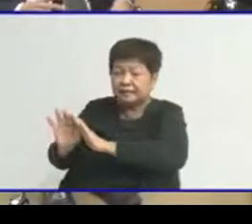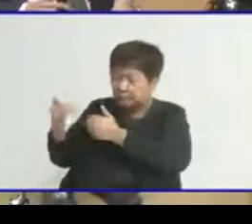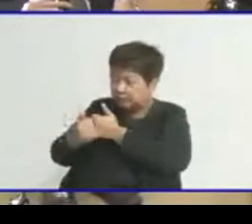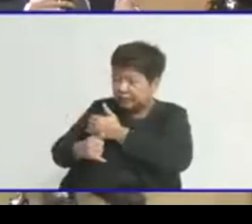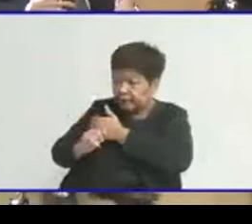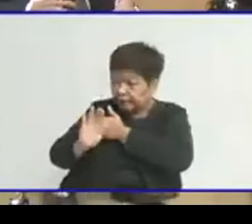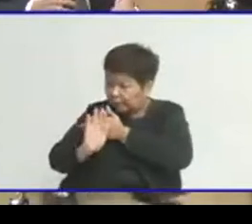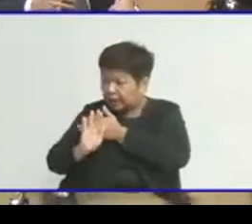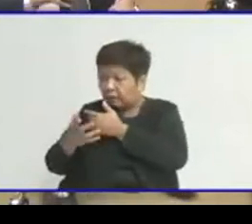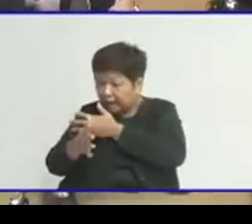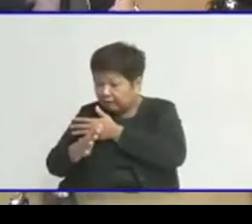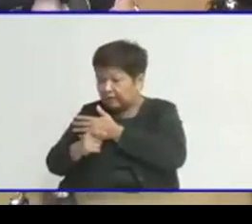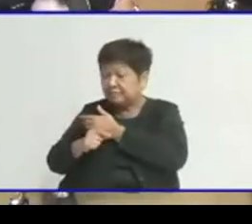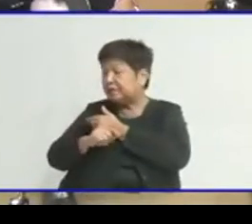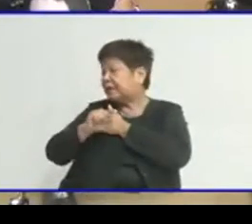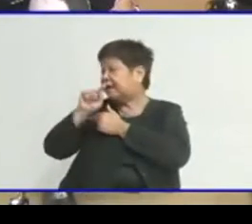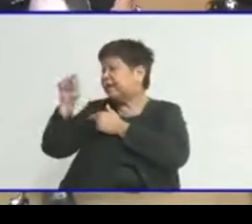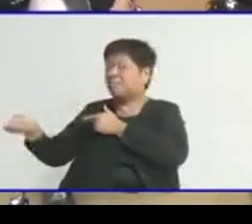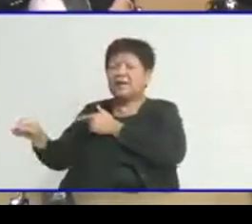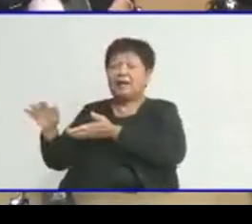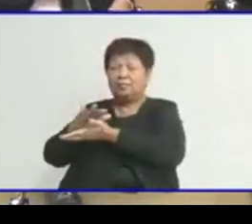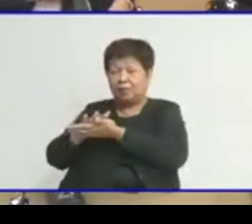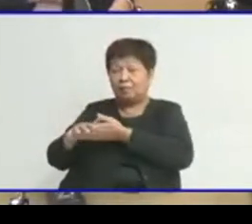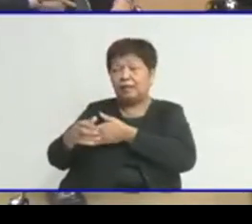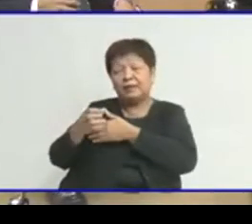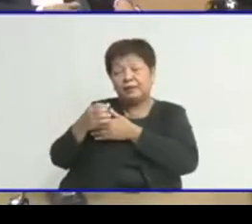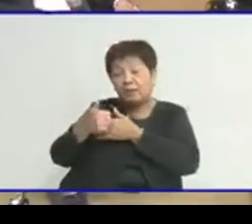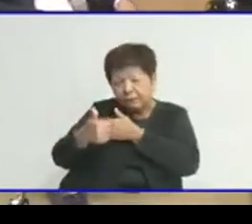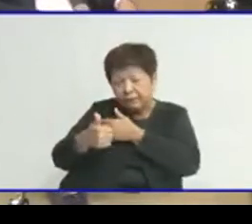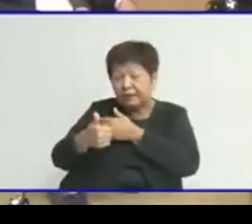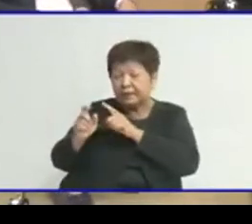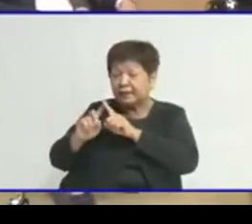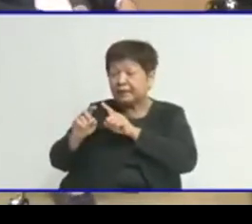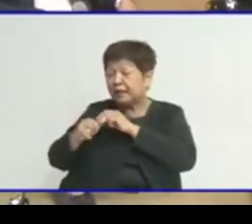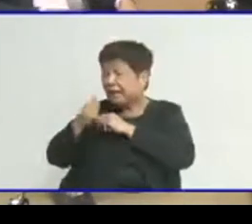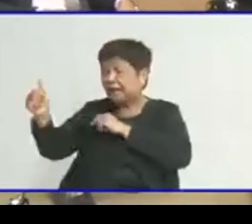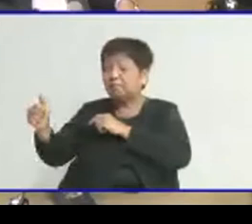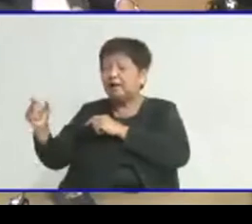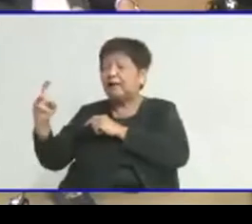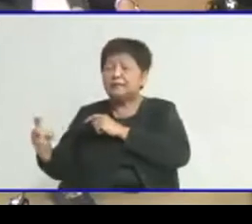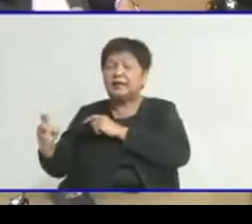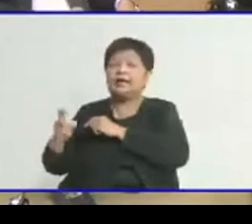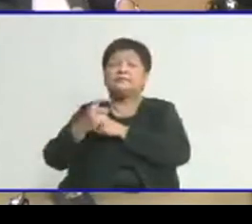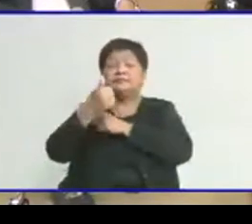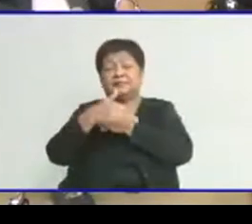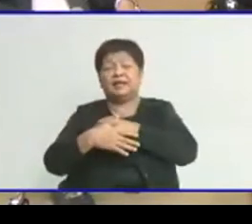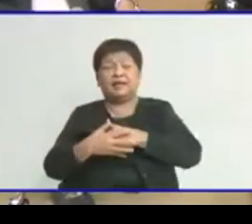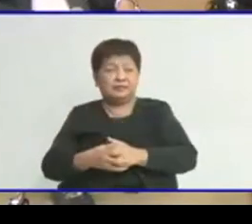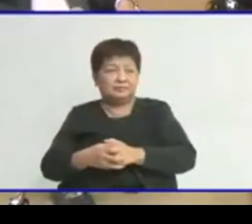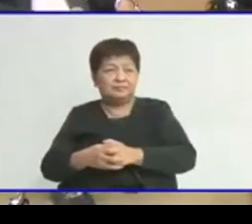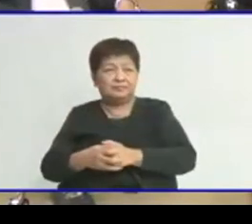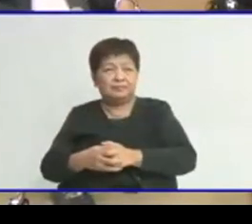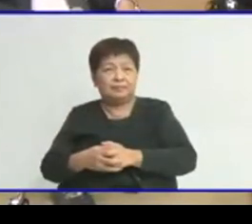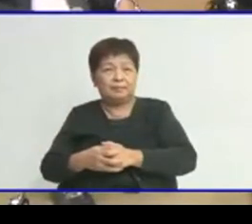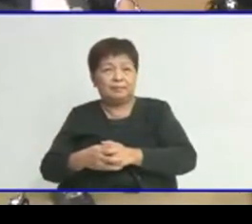we have to consider the context of each applicant right because some applicant the case is closed and mean they are no